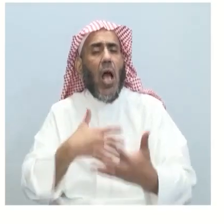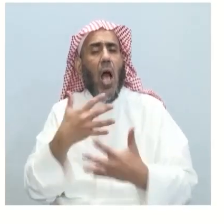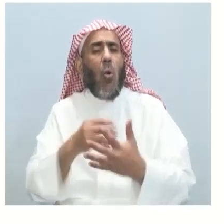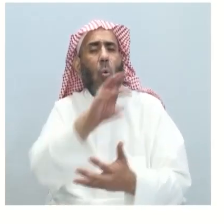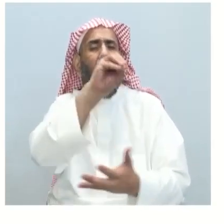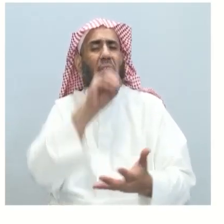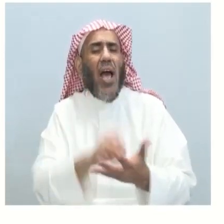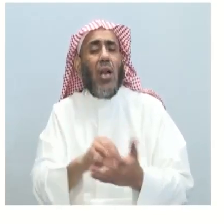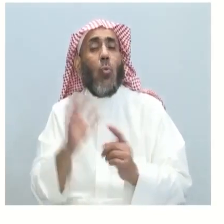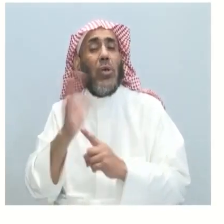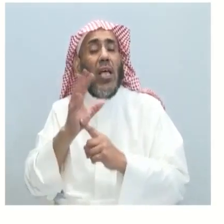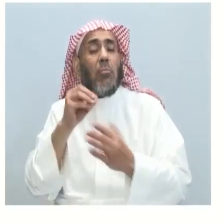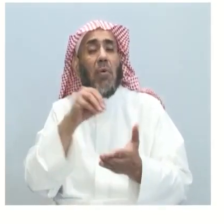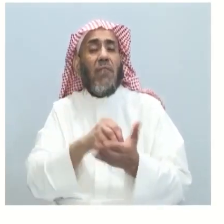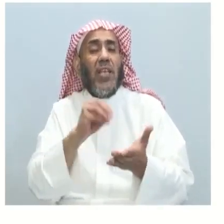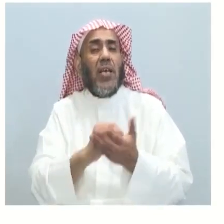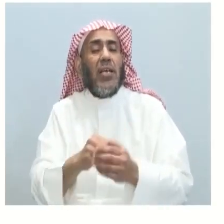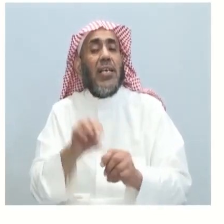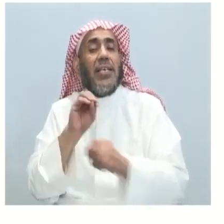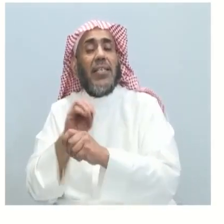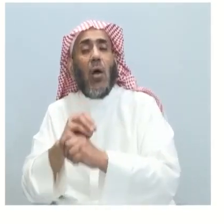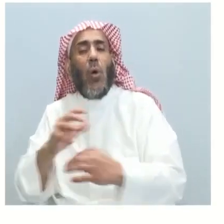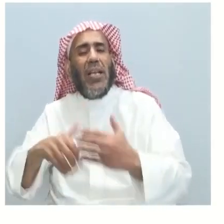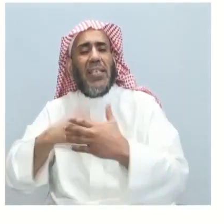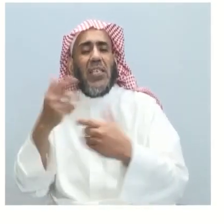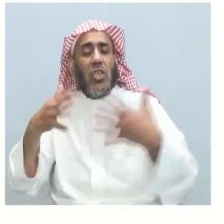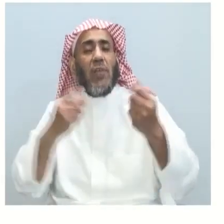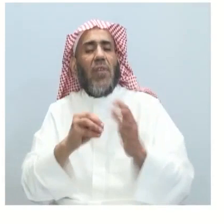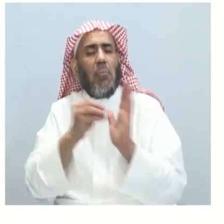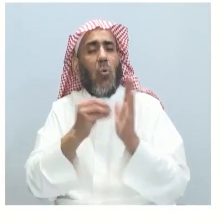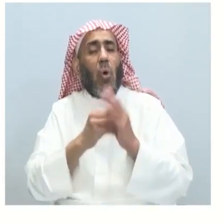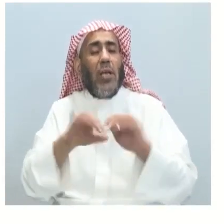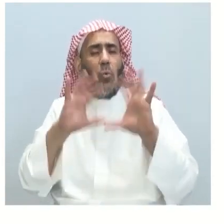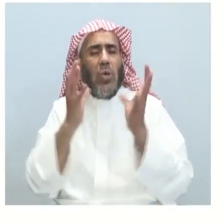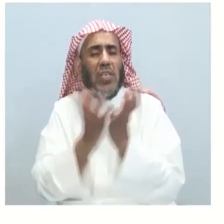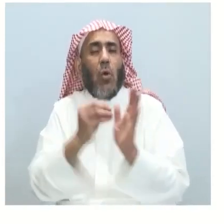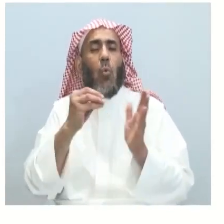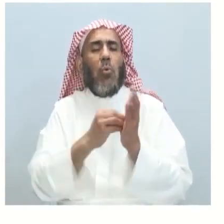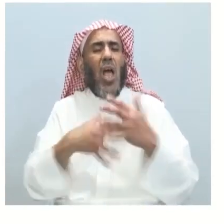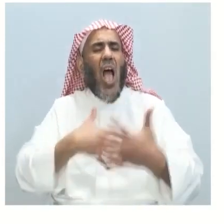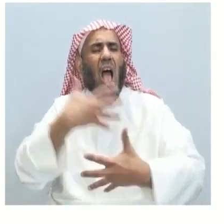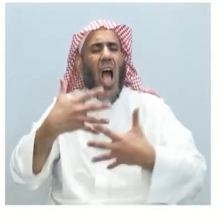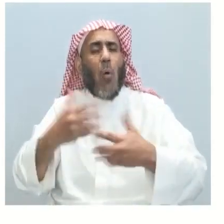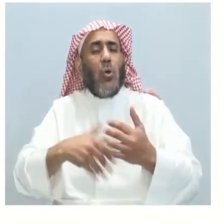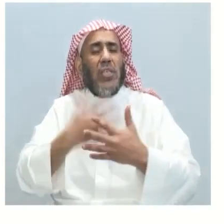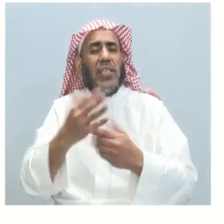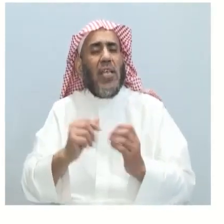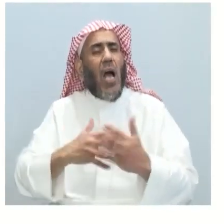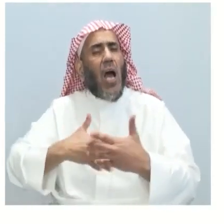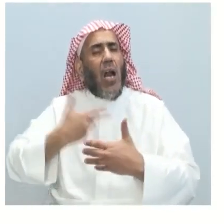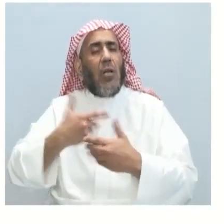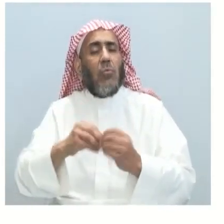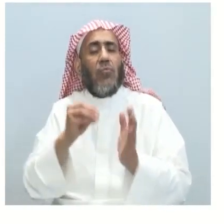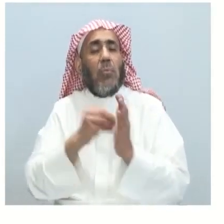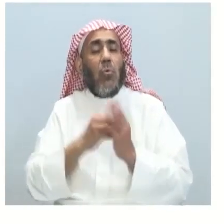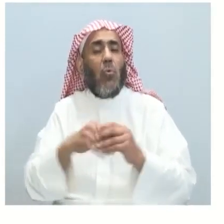تلك المدارس وتاثر بما بما فيها ايضا الدعوه الى التجديد الشعري في الموضوعات والشكل والمضمون حاولوا التجديد ارادوا التجديد في